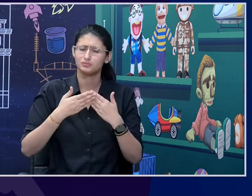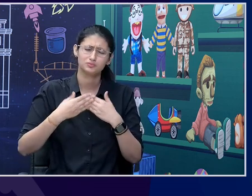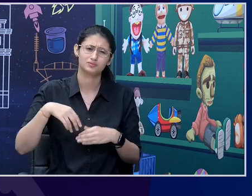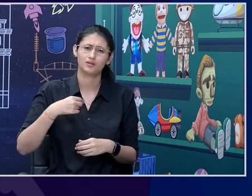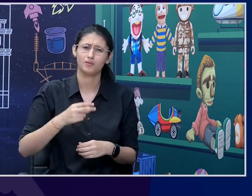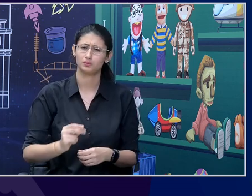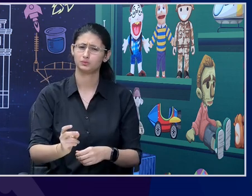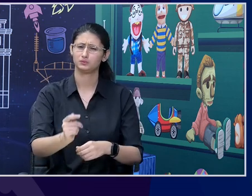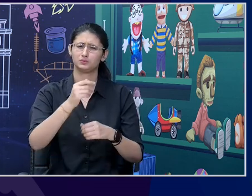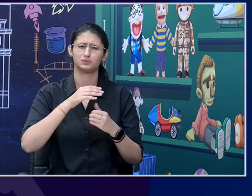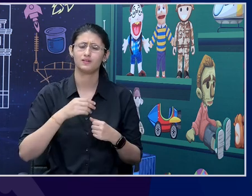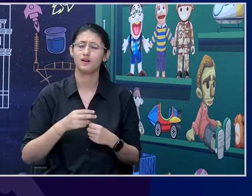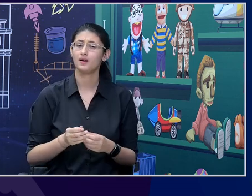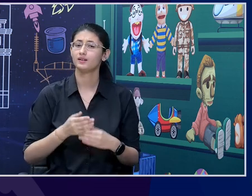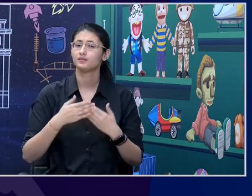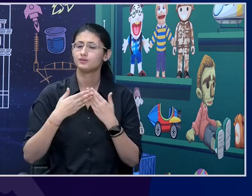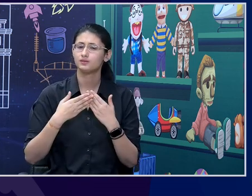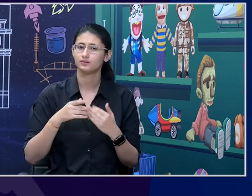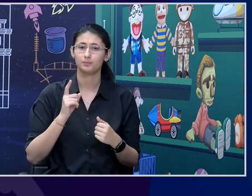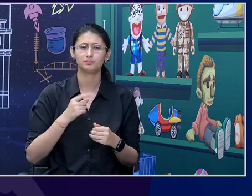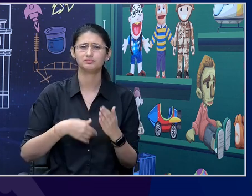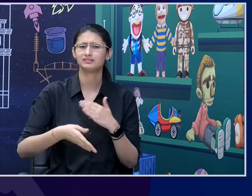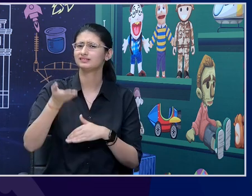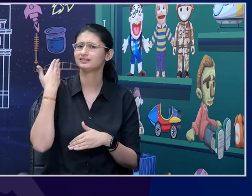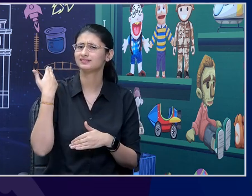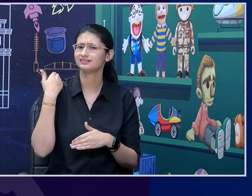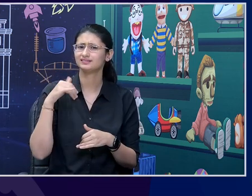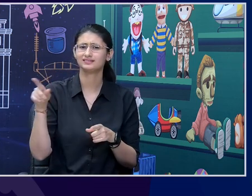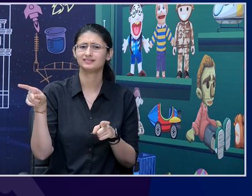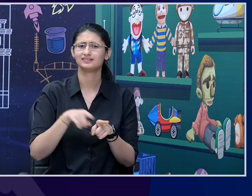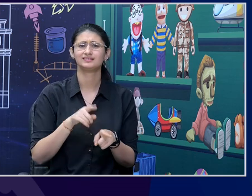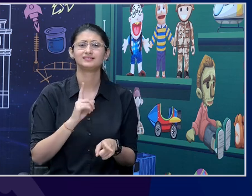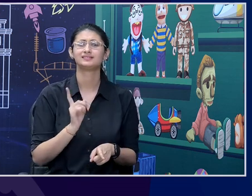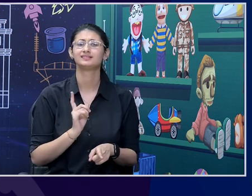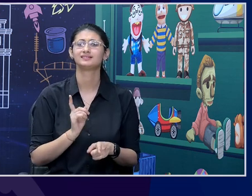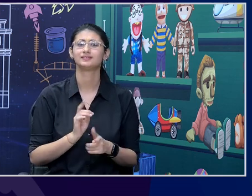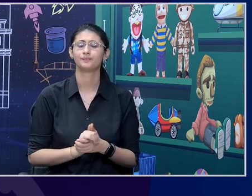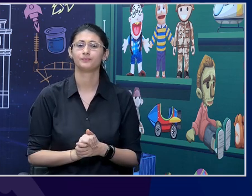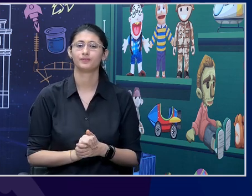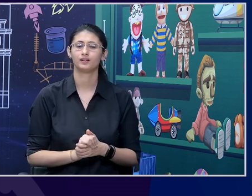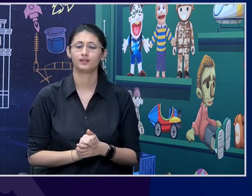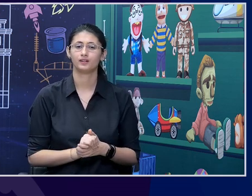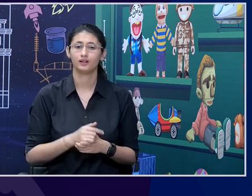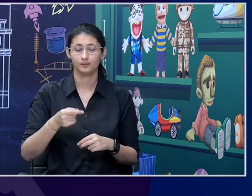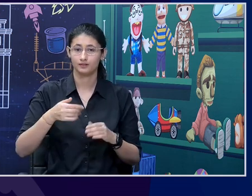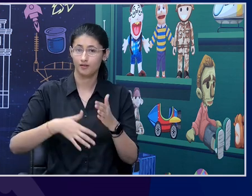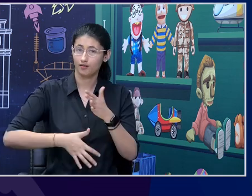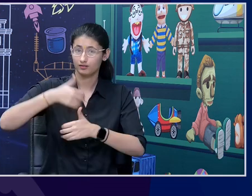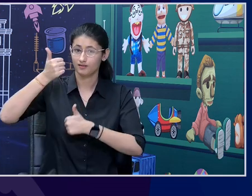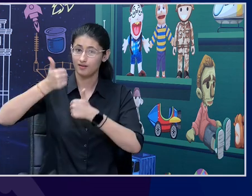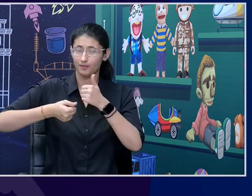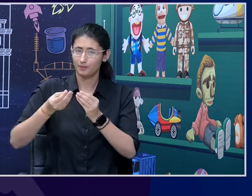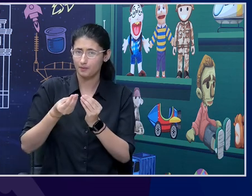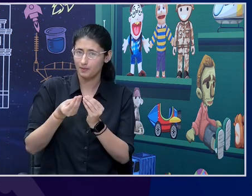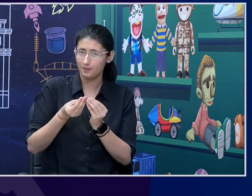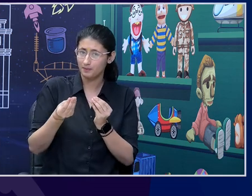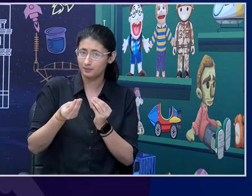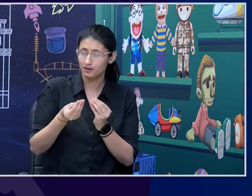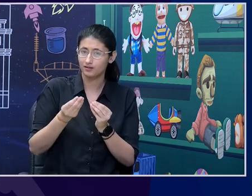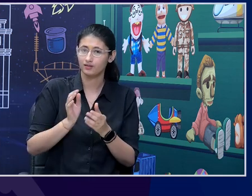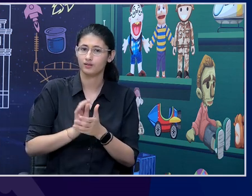ही चाहिए लेकिन पहले ऐसा नहीं होता था पहला मतलब परीक्षा आई तो सब खिलौने और यह जो खेल सामग्रियां को छुपा दिया जाता